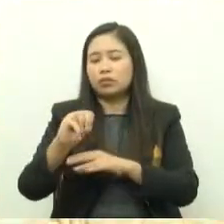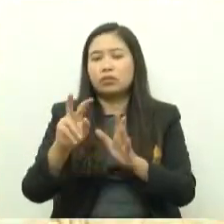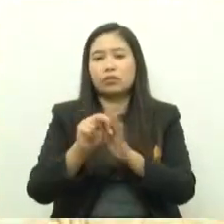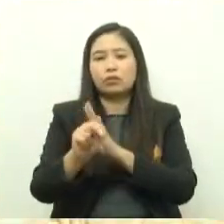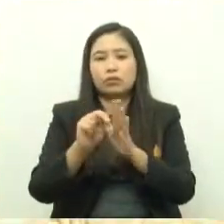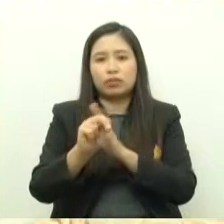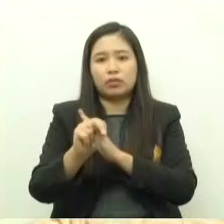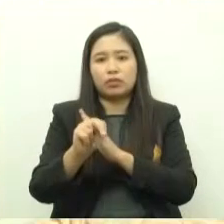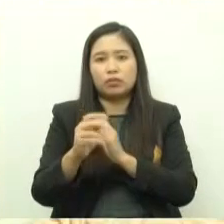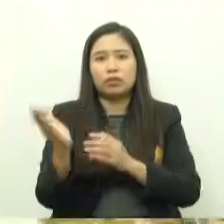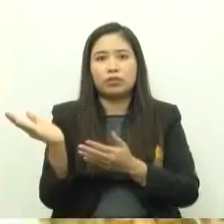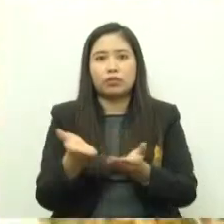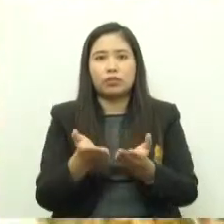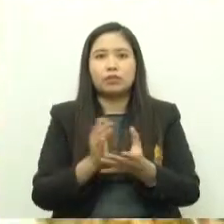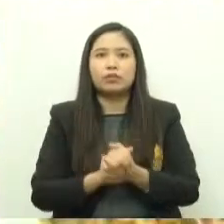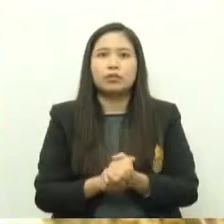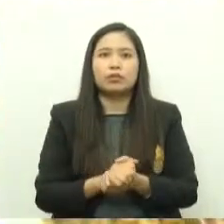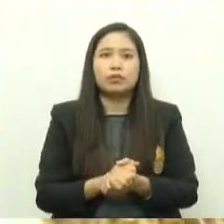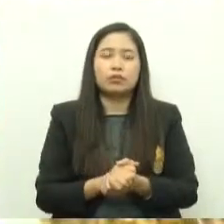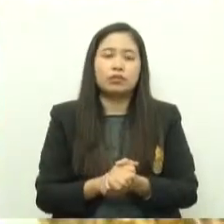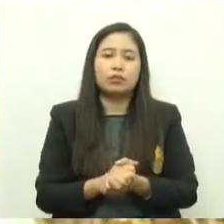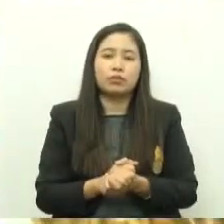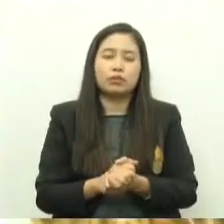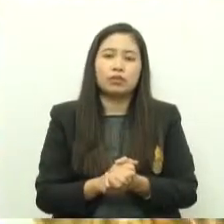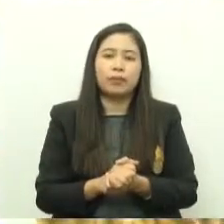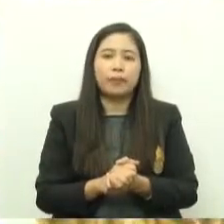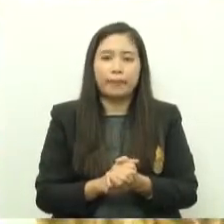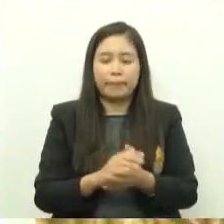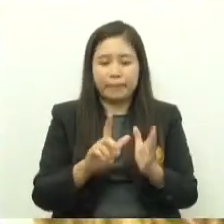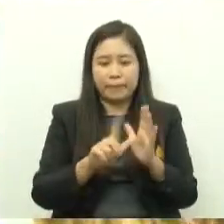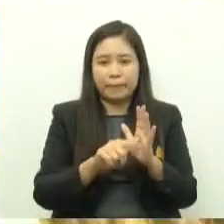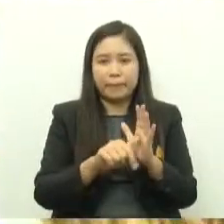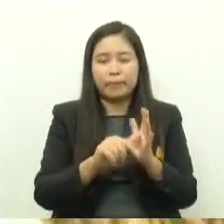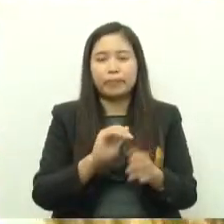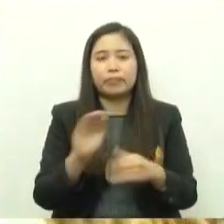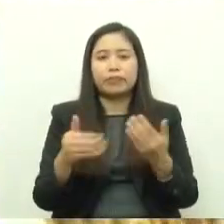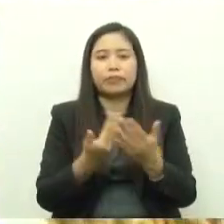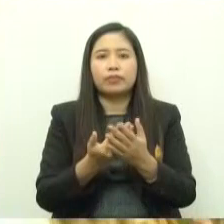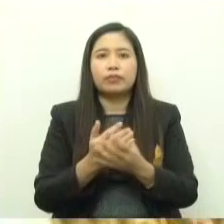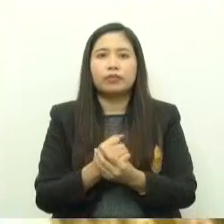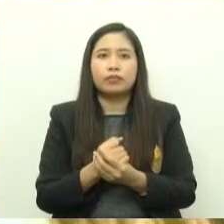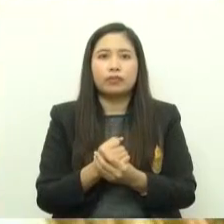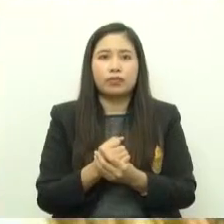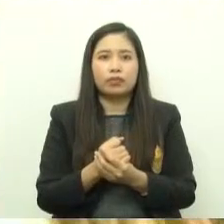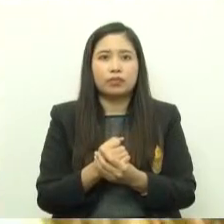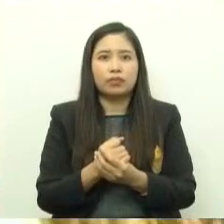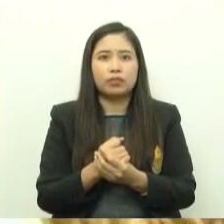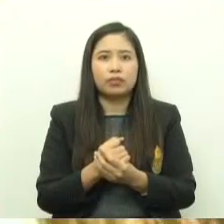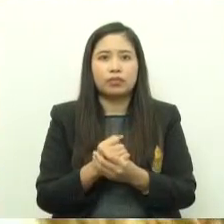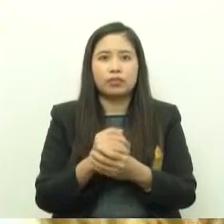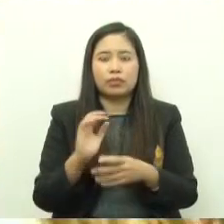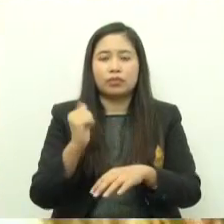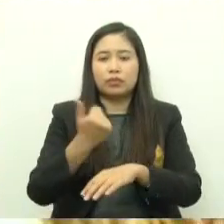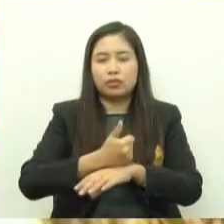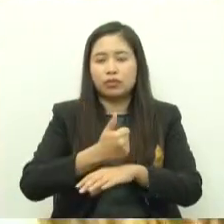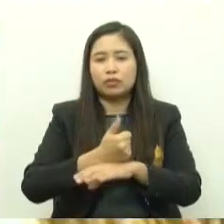ตรงนี้ให้ฟังครับเรียนเชิญครับเรียนท่านเลขาธิการกพฐนะคะที่เคารพอย่างสูงท่านผู้อำนวยการสำนักการศึกษาพิเศษ